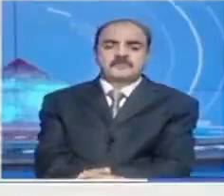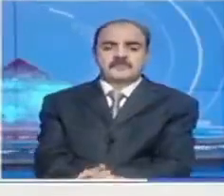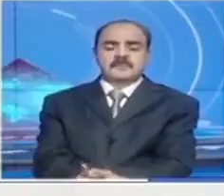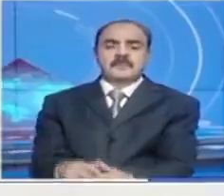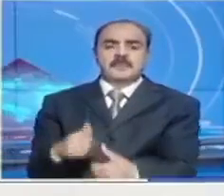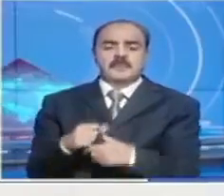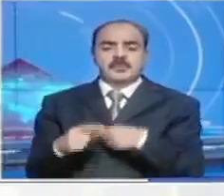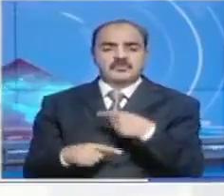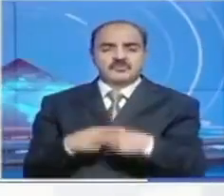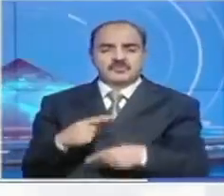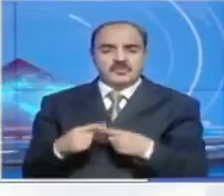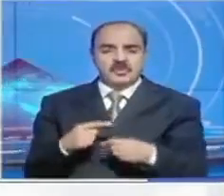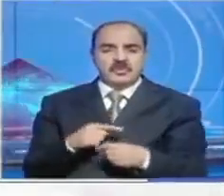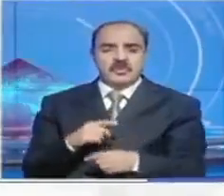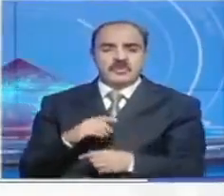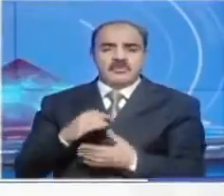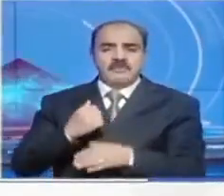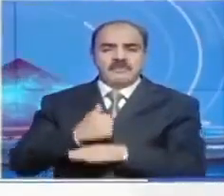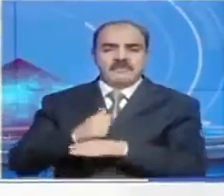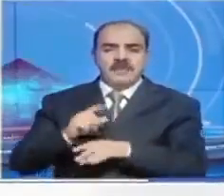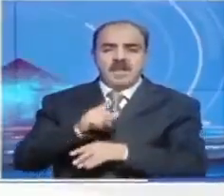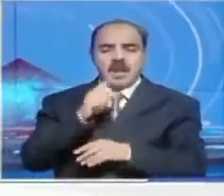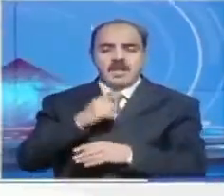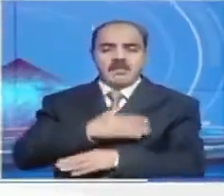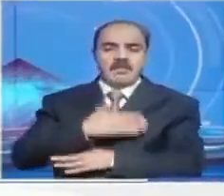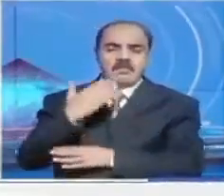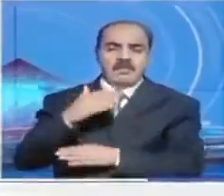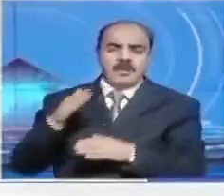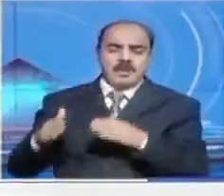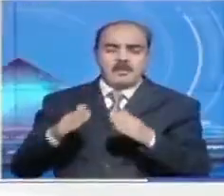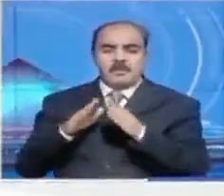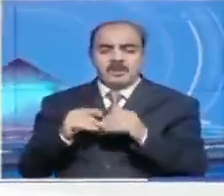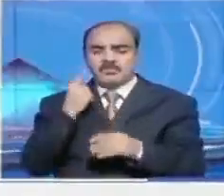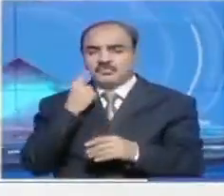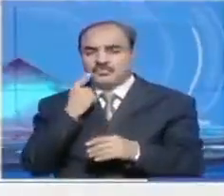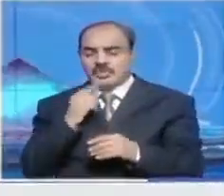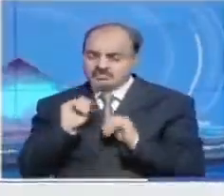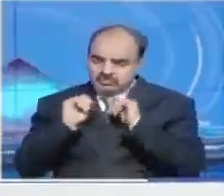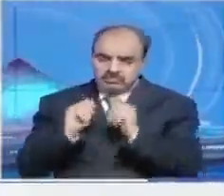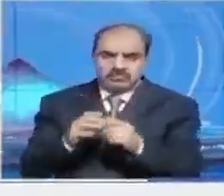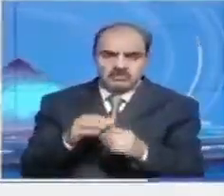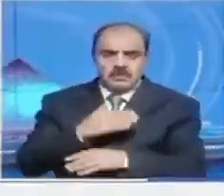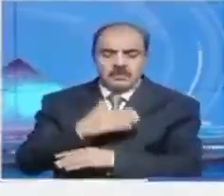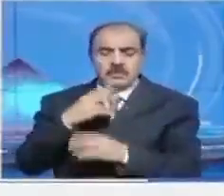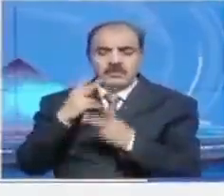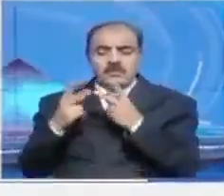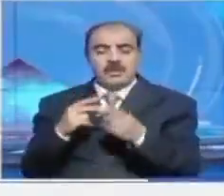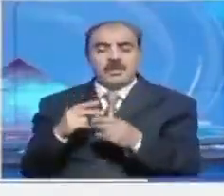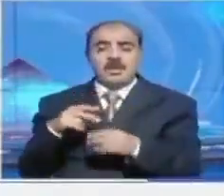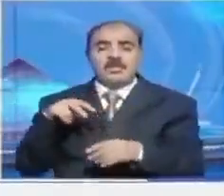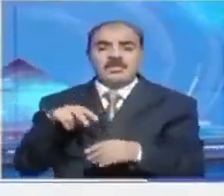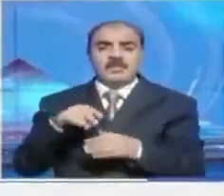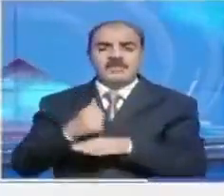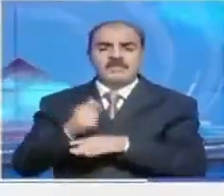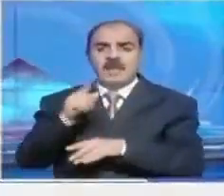استكمالا للجولات التي تقوم بها المنظمات الدولية في المعابر الحدودية ما بين مصر والسودان، قام ممثلو نحو 8 منظمات